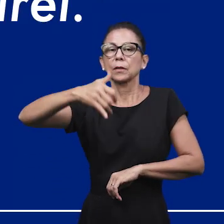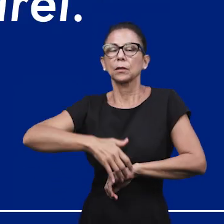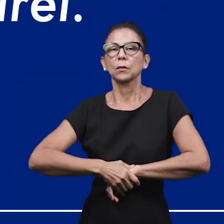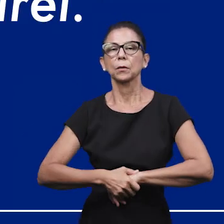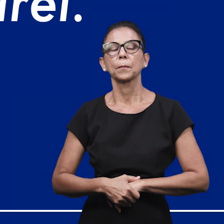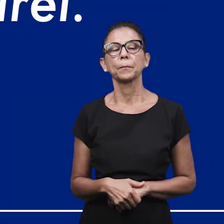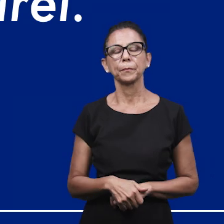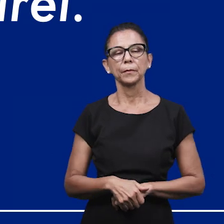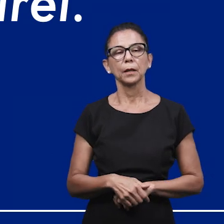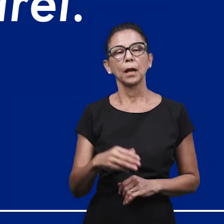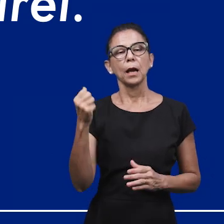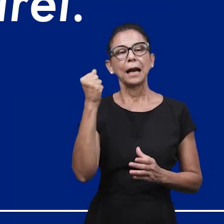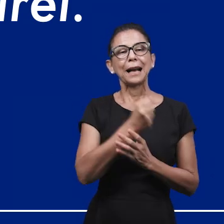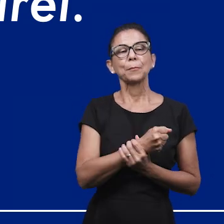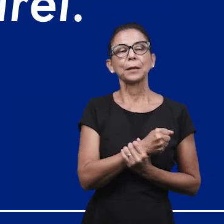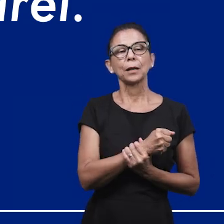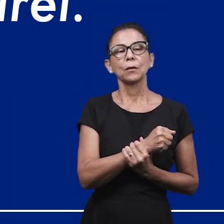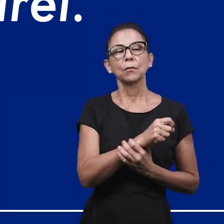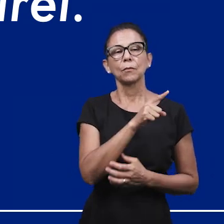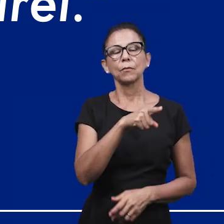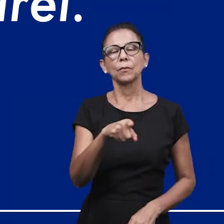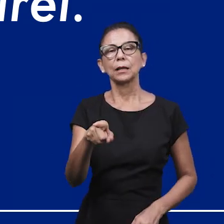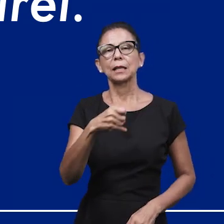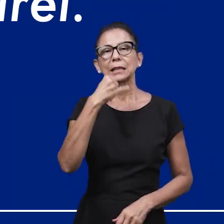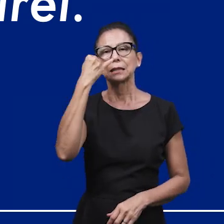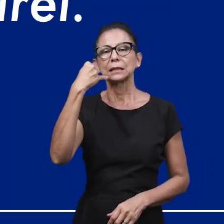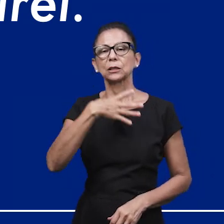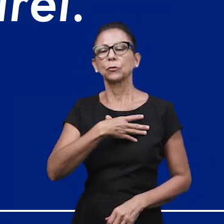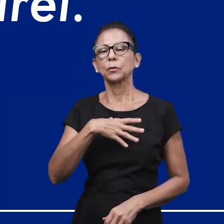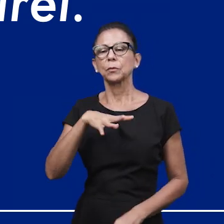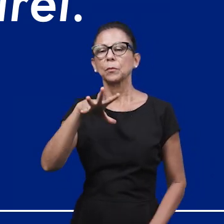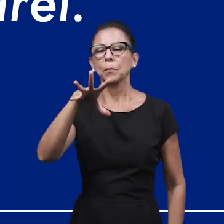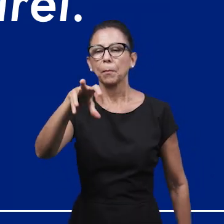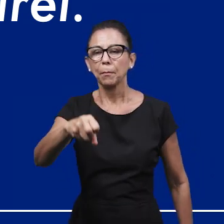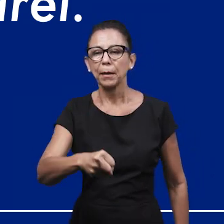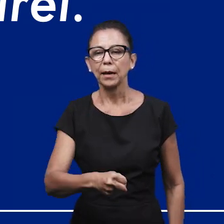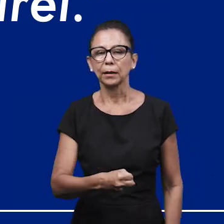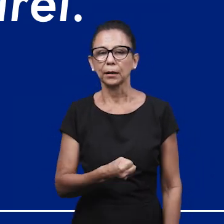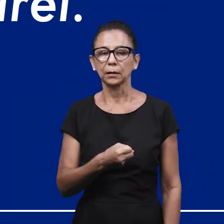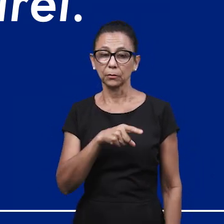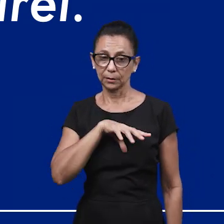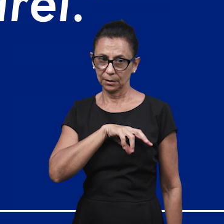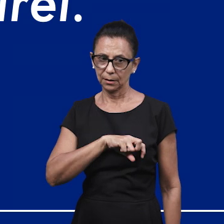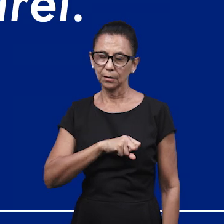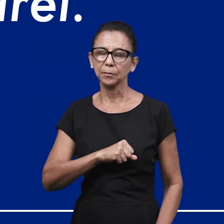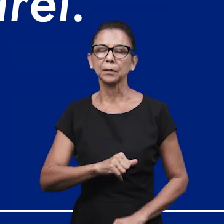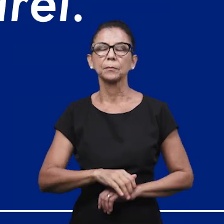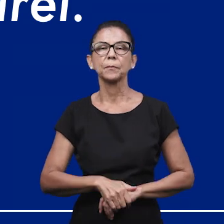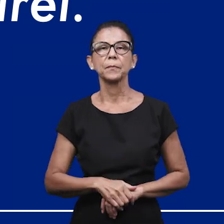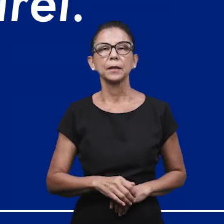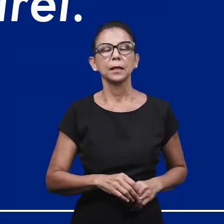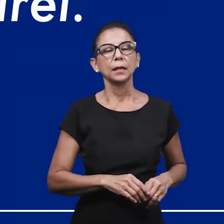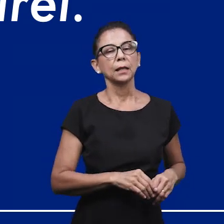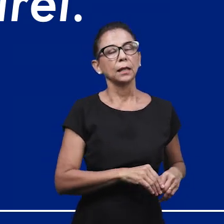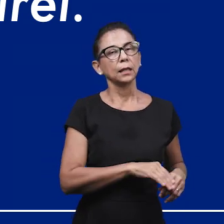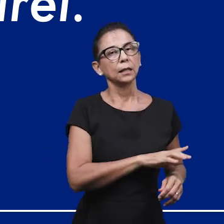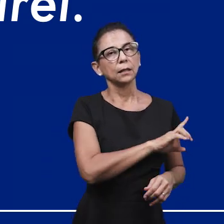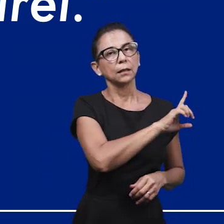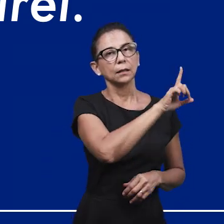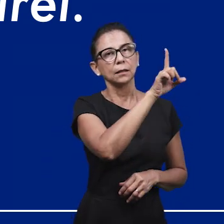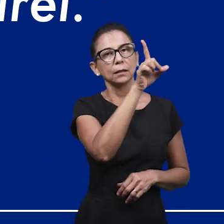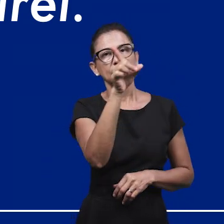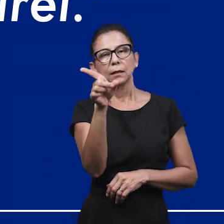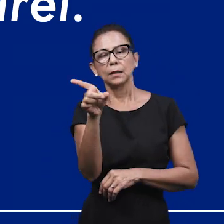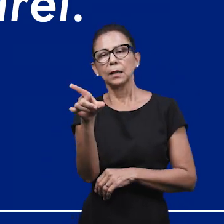fils, le dernier Isaac, et va et offre à la terre de Moria en holocauste sur une des